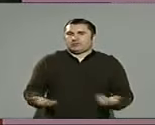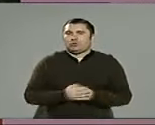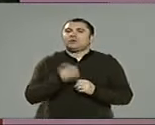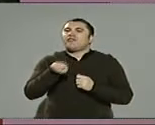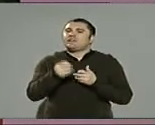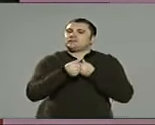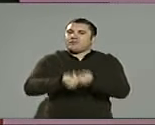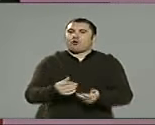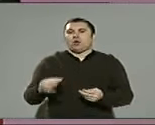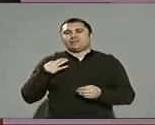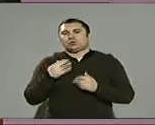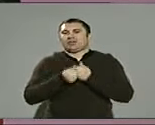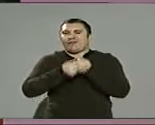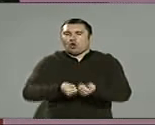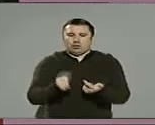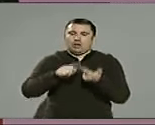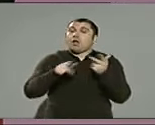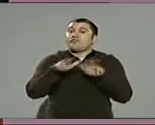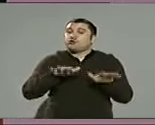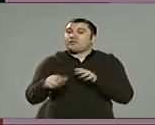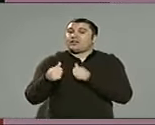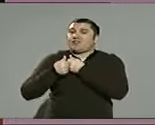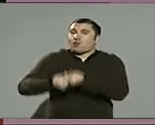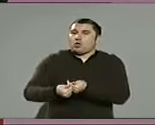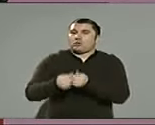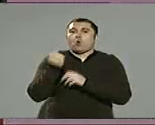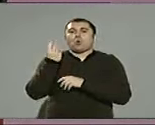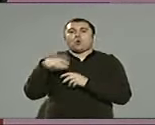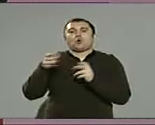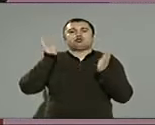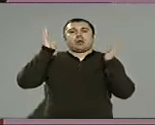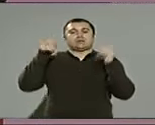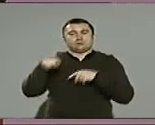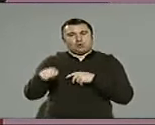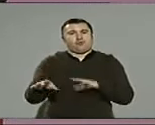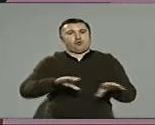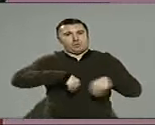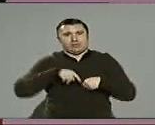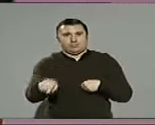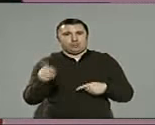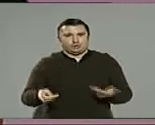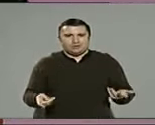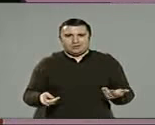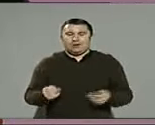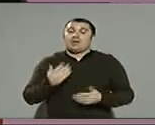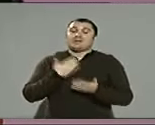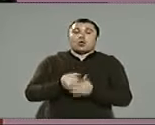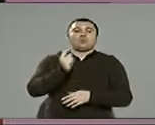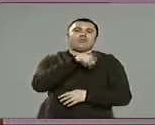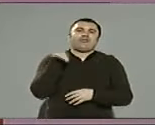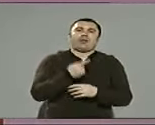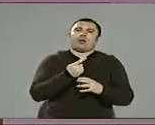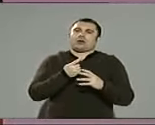die gesundheitlichen Folgen und die wirtschaftlichen Folgen der ökologischen Katastrophen schultern müssten. Wir treten deshalb an, für